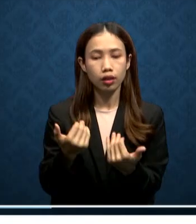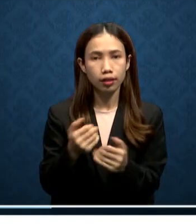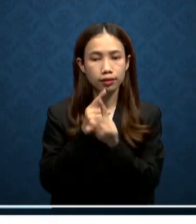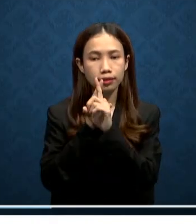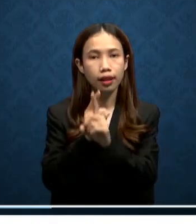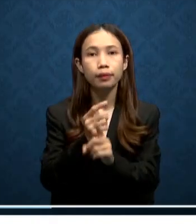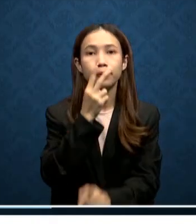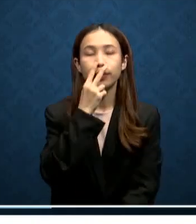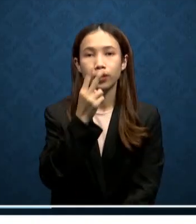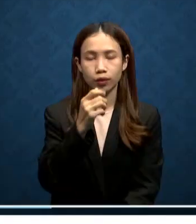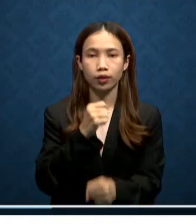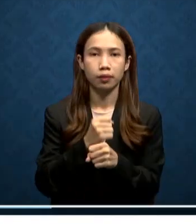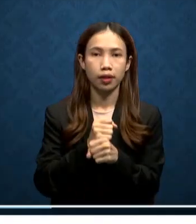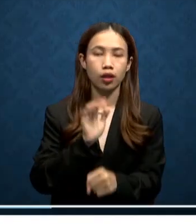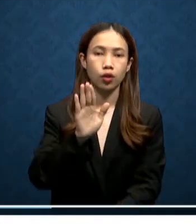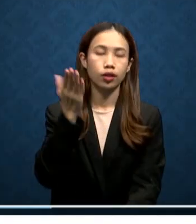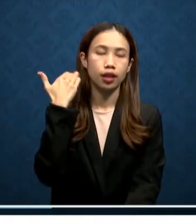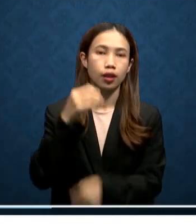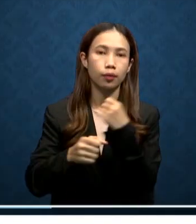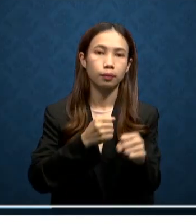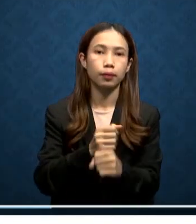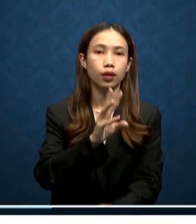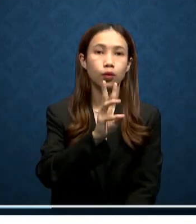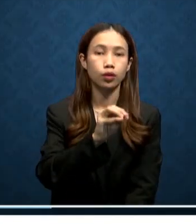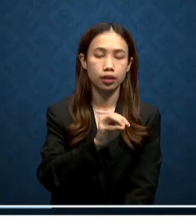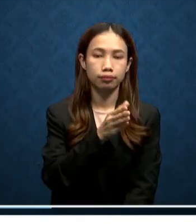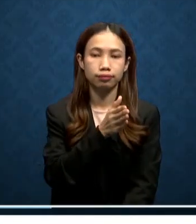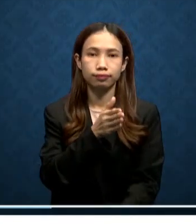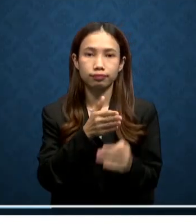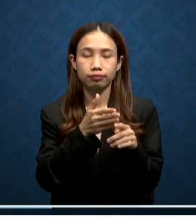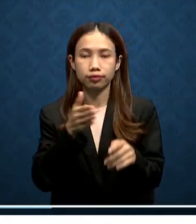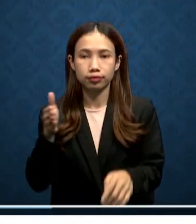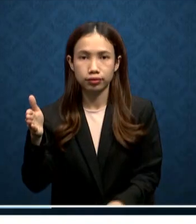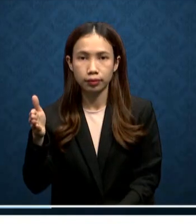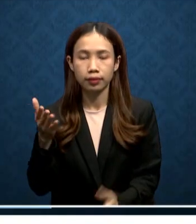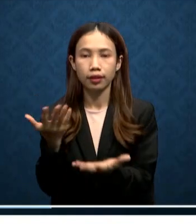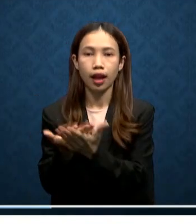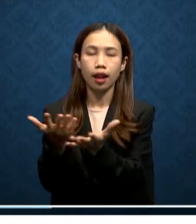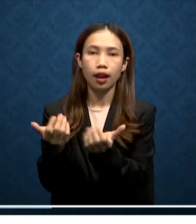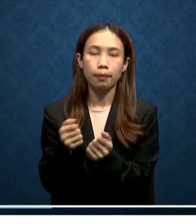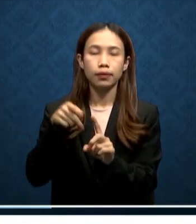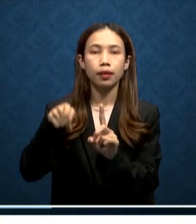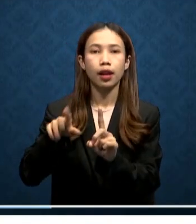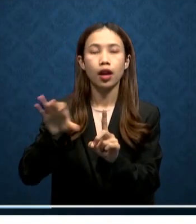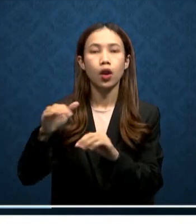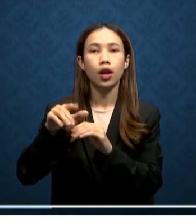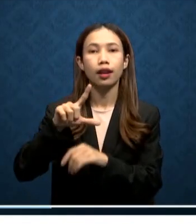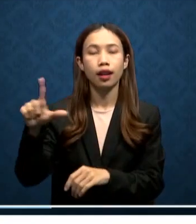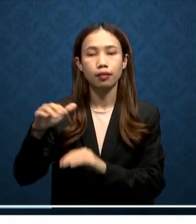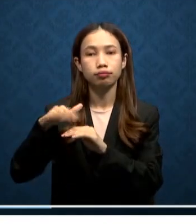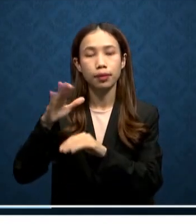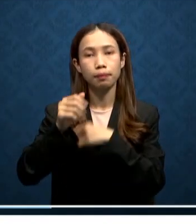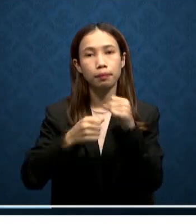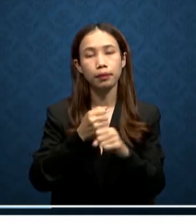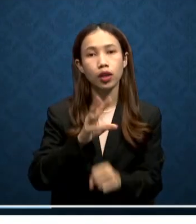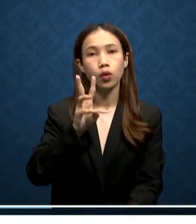ตามผลงานของท่านตั้งแต่ปี60นะมีรายรับเพียง 1,500พันล้านนะ 61ก็